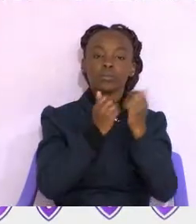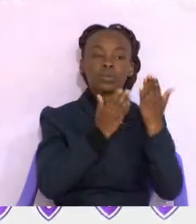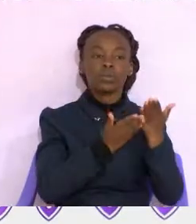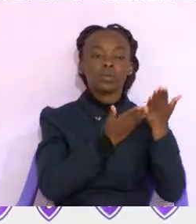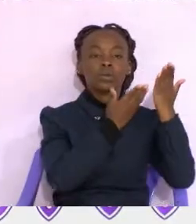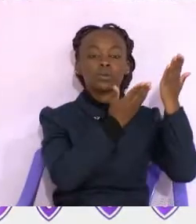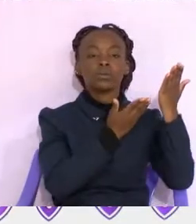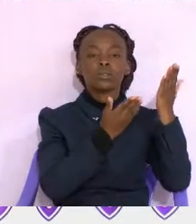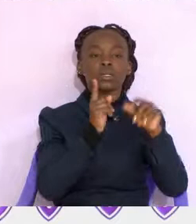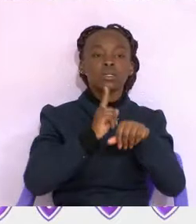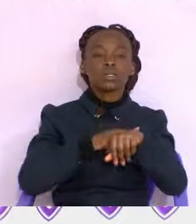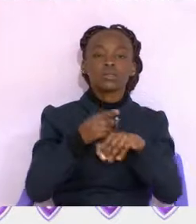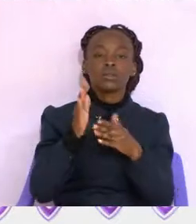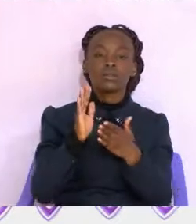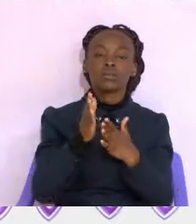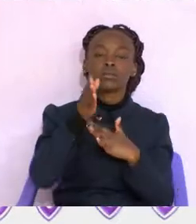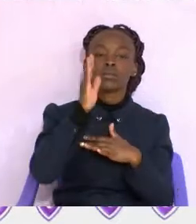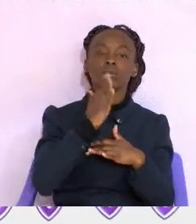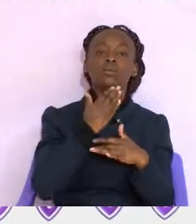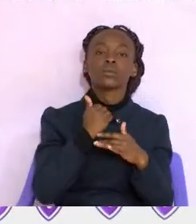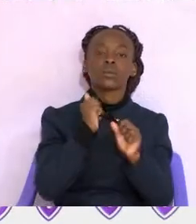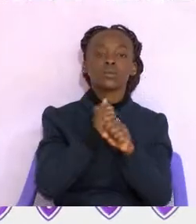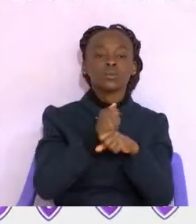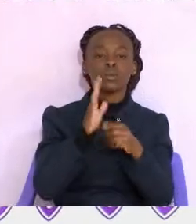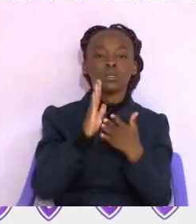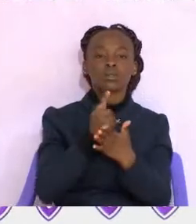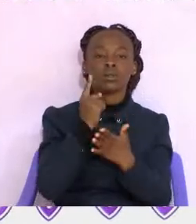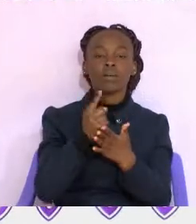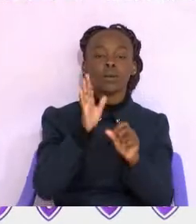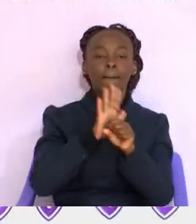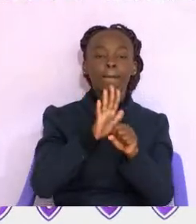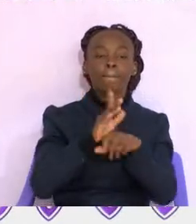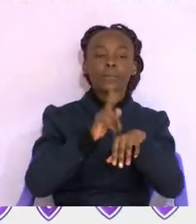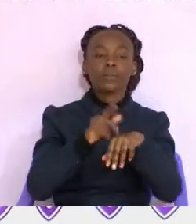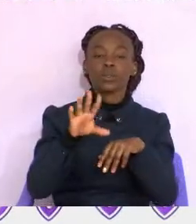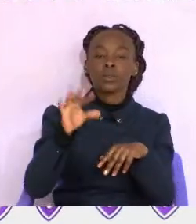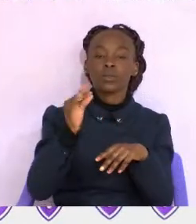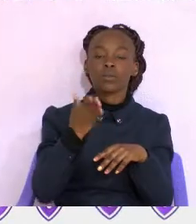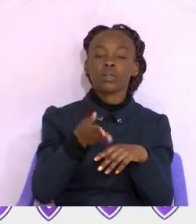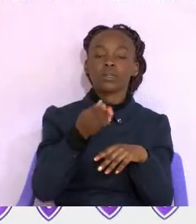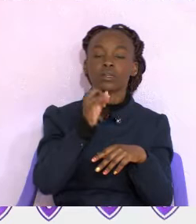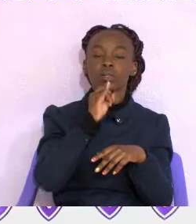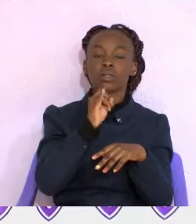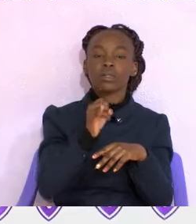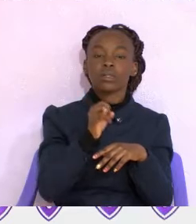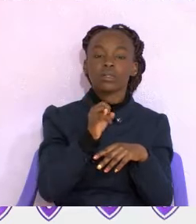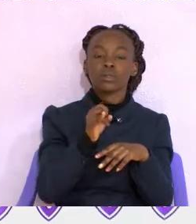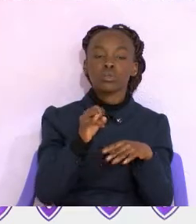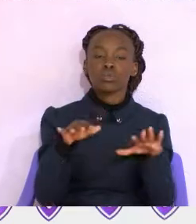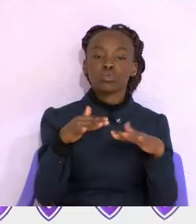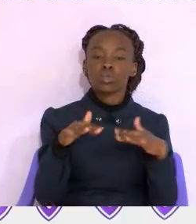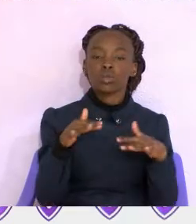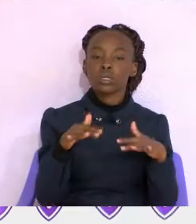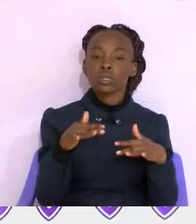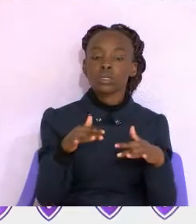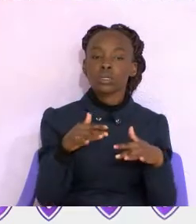ili akamfikishe mahala ile Mungu atapendezwa naye, mara nyingi sana utakuja kupata kuna hali ya kuyumba yumba itaingia.